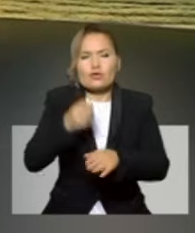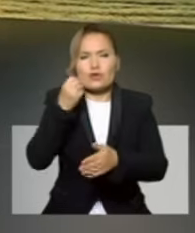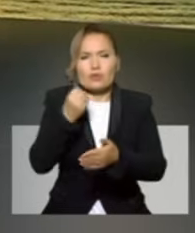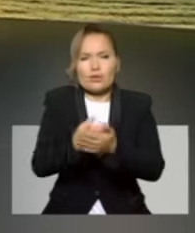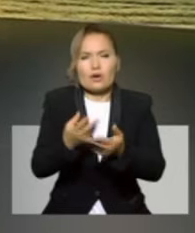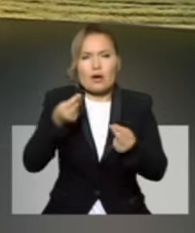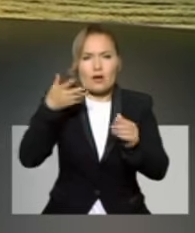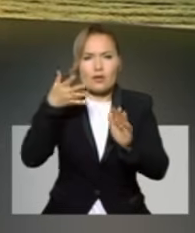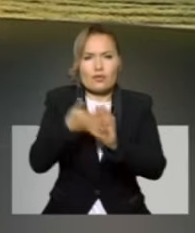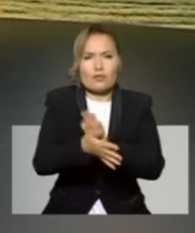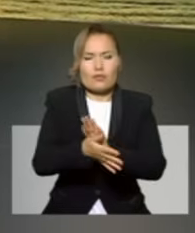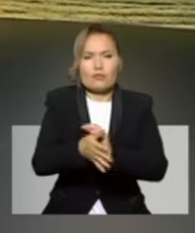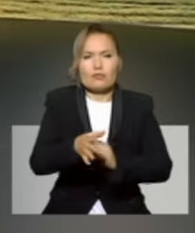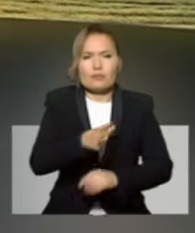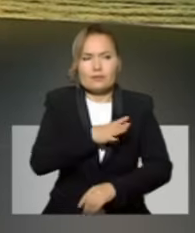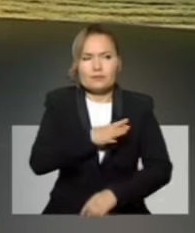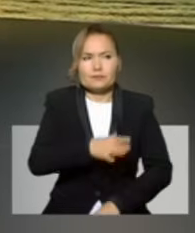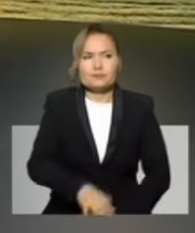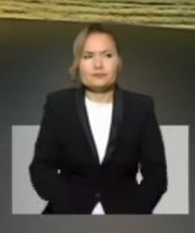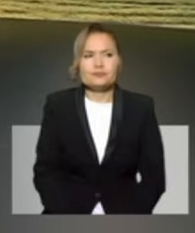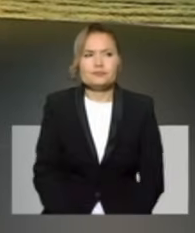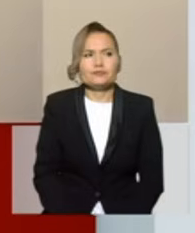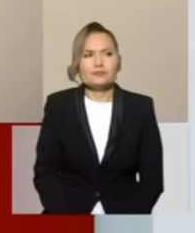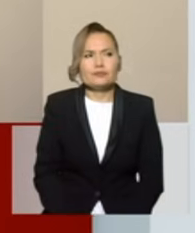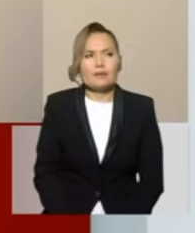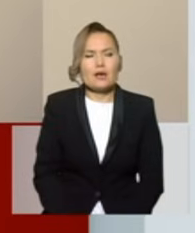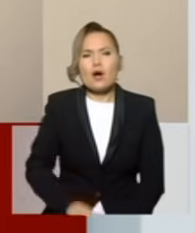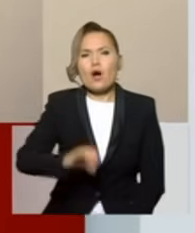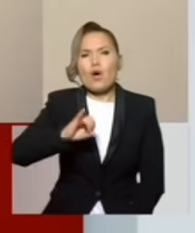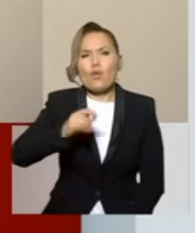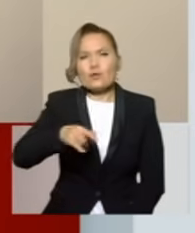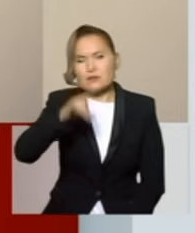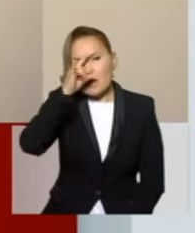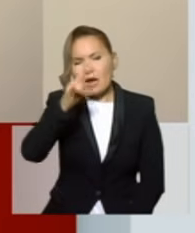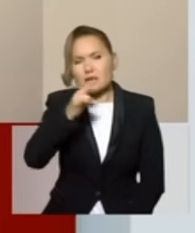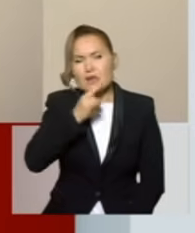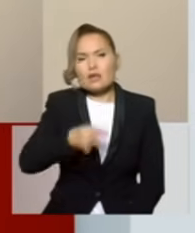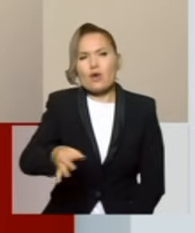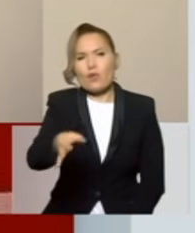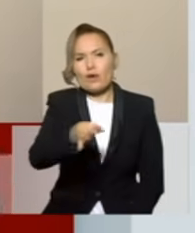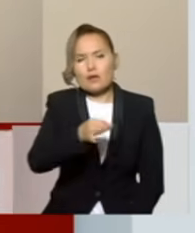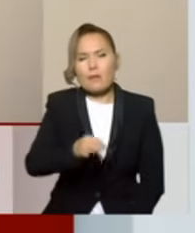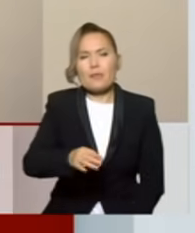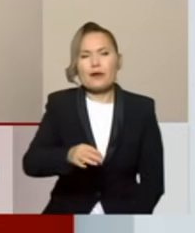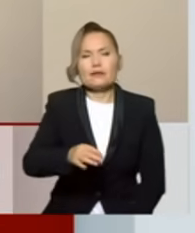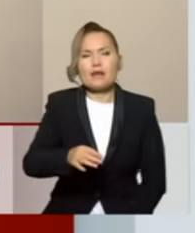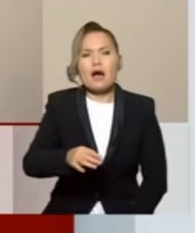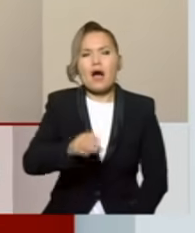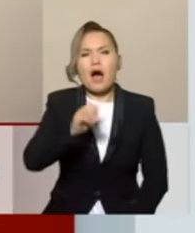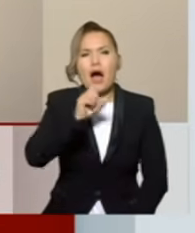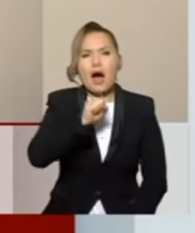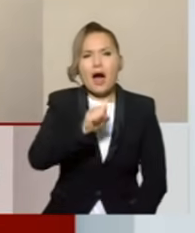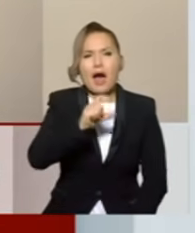дейді Данияр Жансейітов. Оңтүстікте орналасқан АЭС-тен